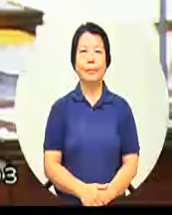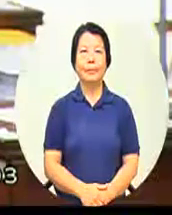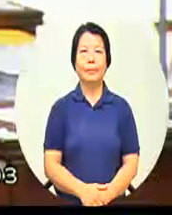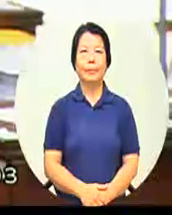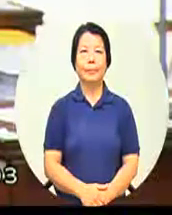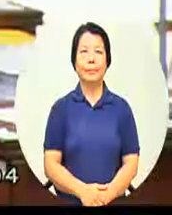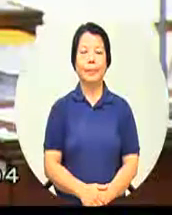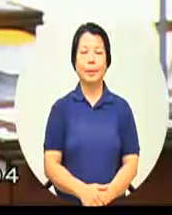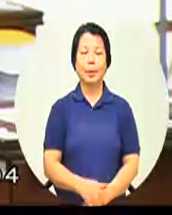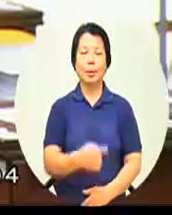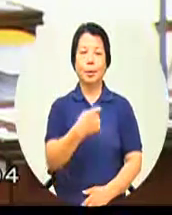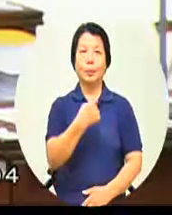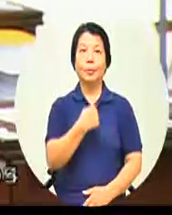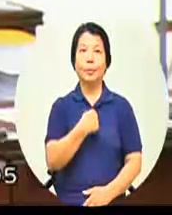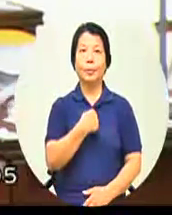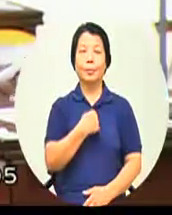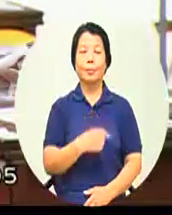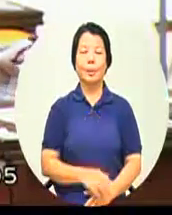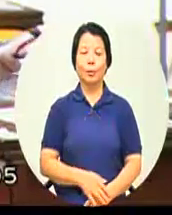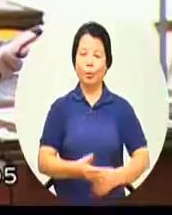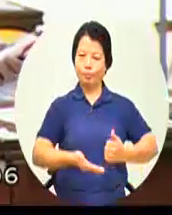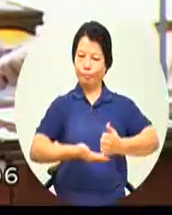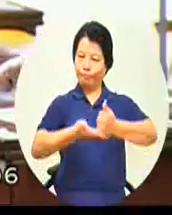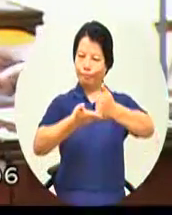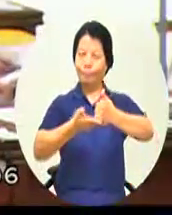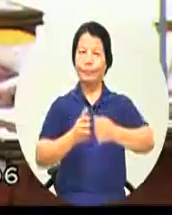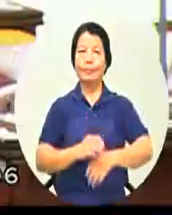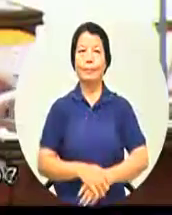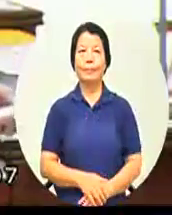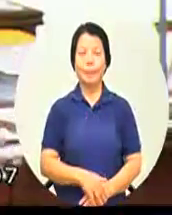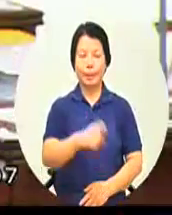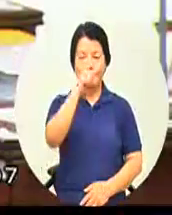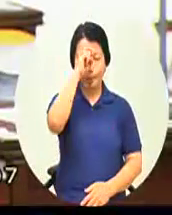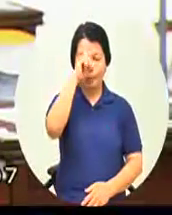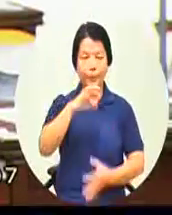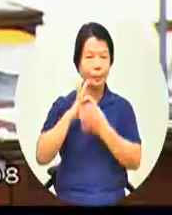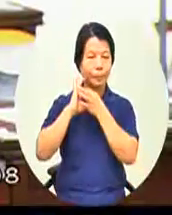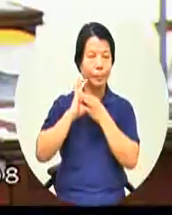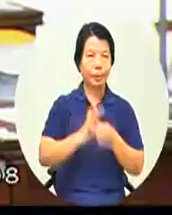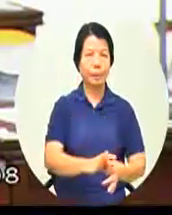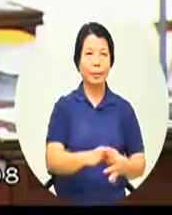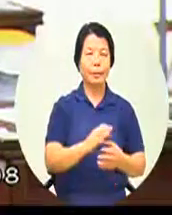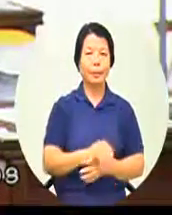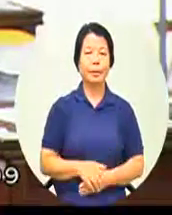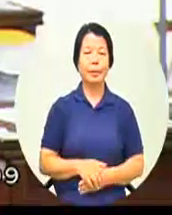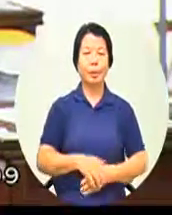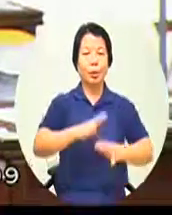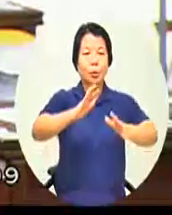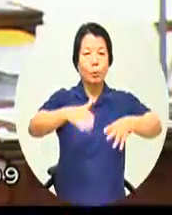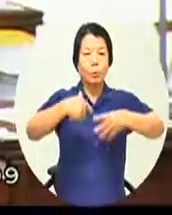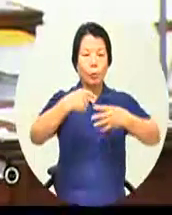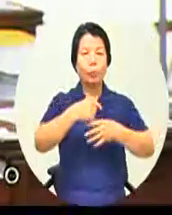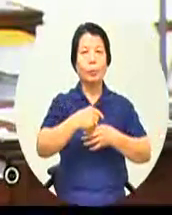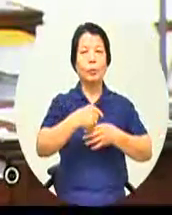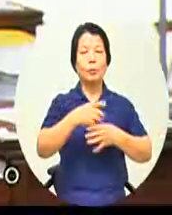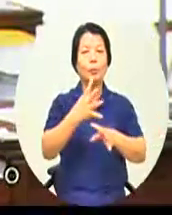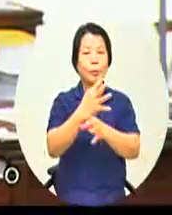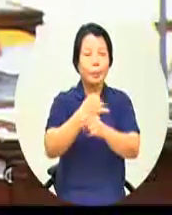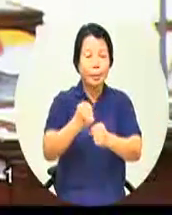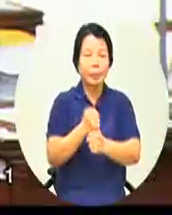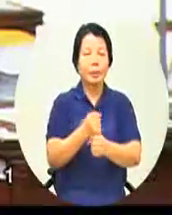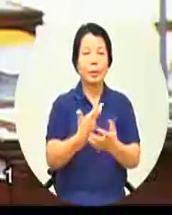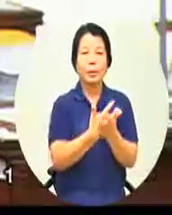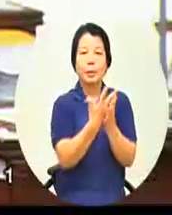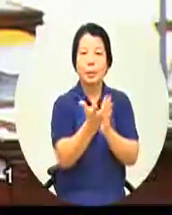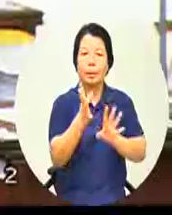所以嘞，本色嘞啊，予肯定啦，吼，啊希望嘞，对不对？吼，就是讲恁继续嘞，包括春季艺术节，对不对？吼，我们可以再继续嘞，吼，啊来